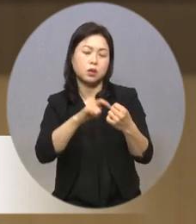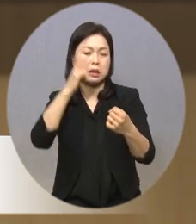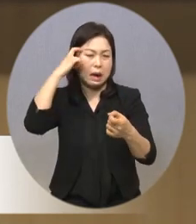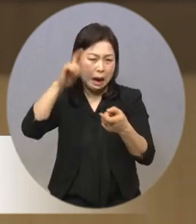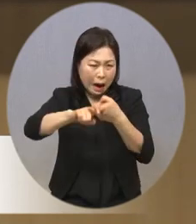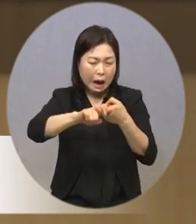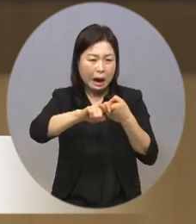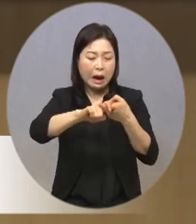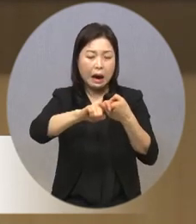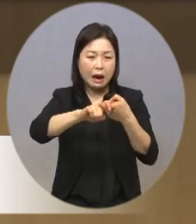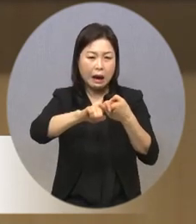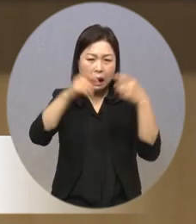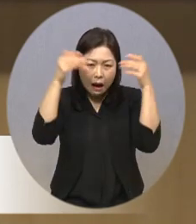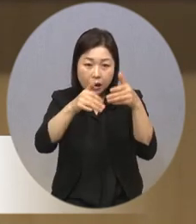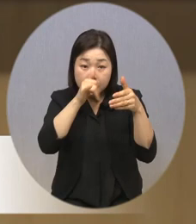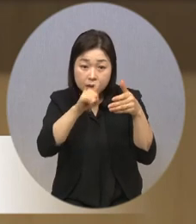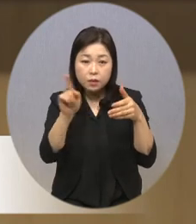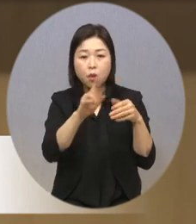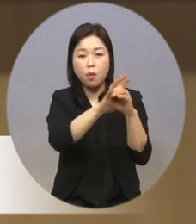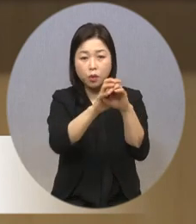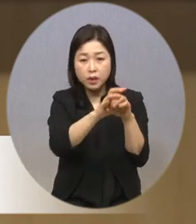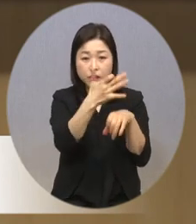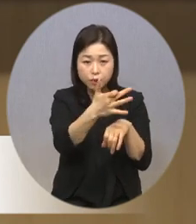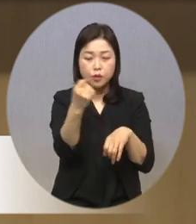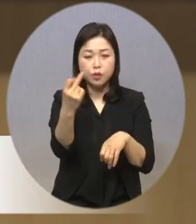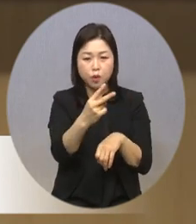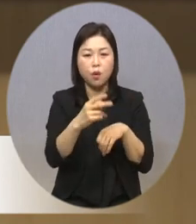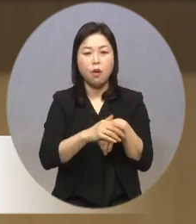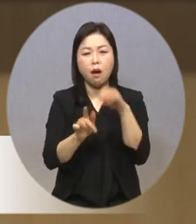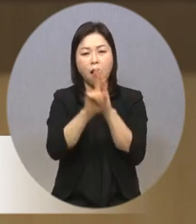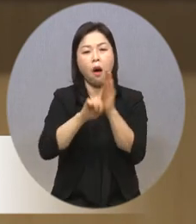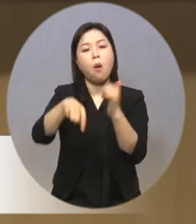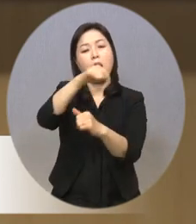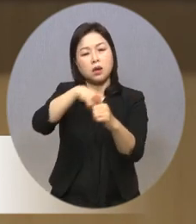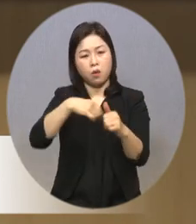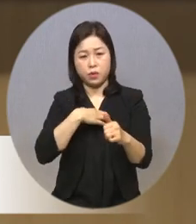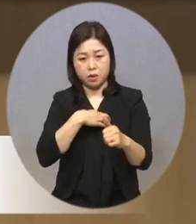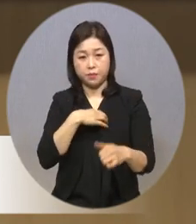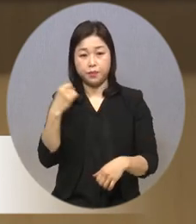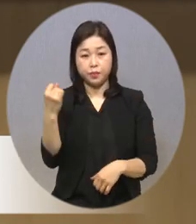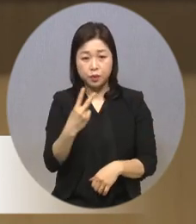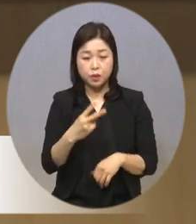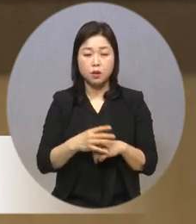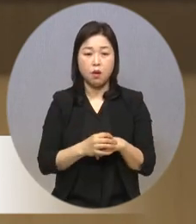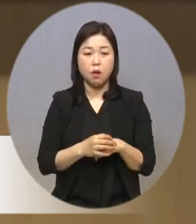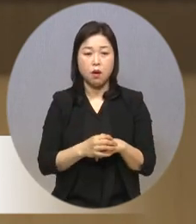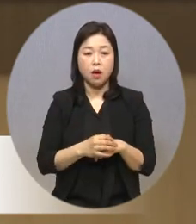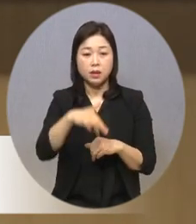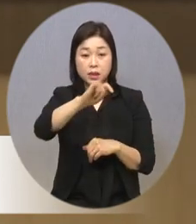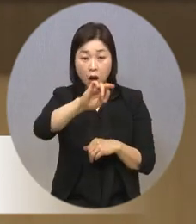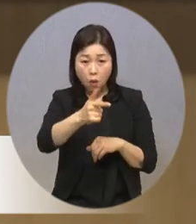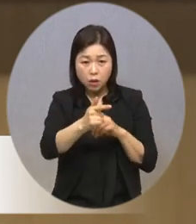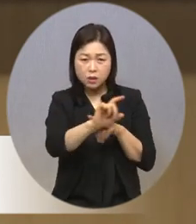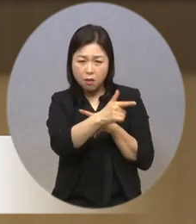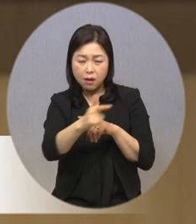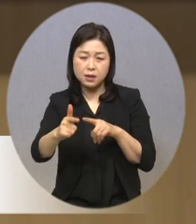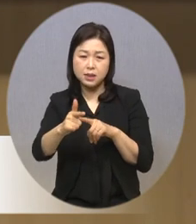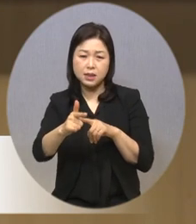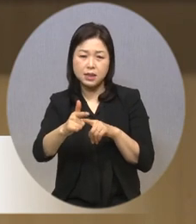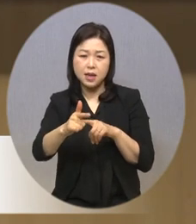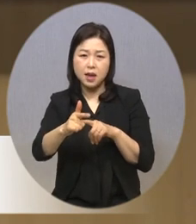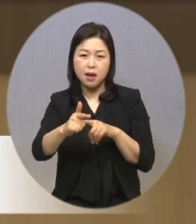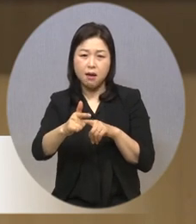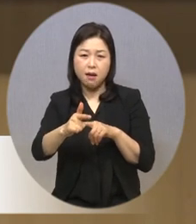이슈인 코로나19와 기후위기 그리고 자원 고갈, 생태계와 공동체 파괴 등의 문제도